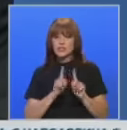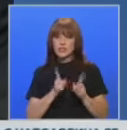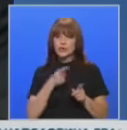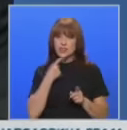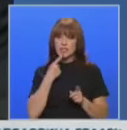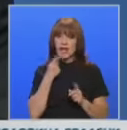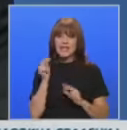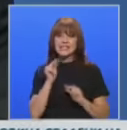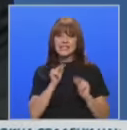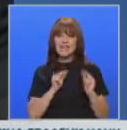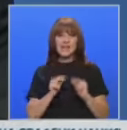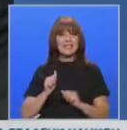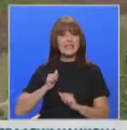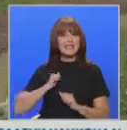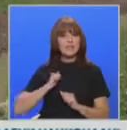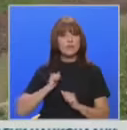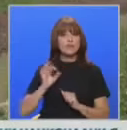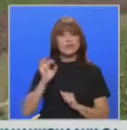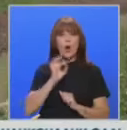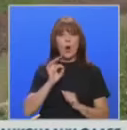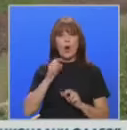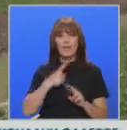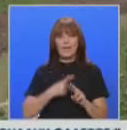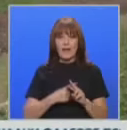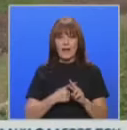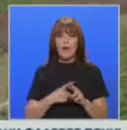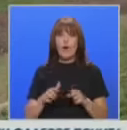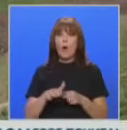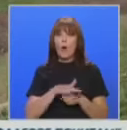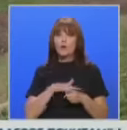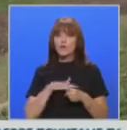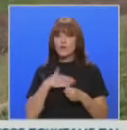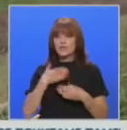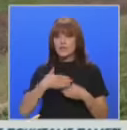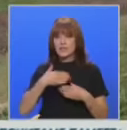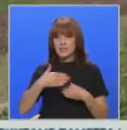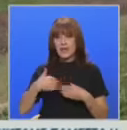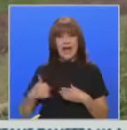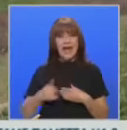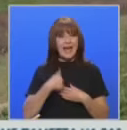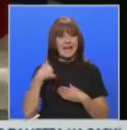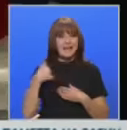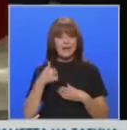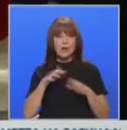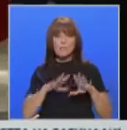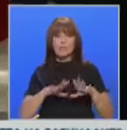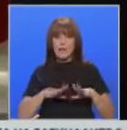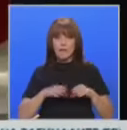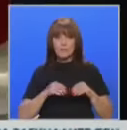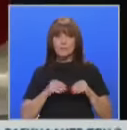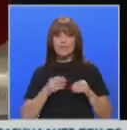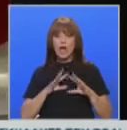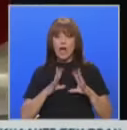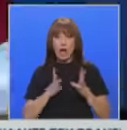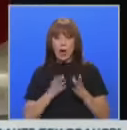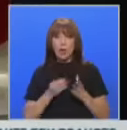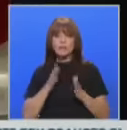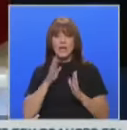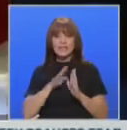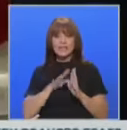за Съвета за сигурност на ООН. Сред основните предизвикателства пред лидерите от G20 е приемането на общ подход за намаляване